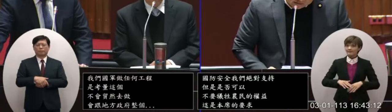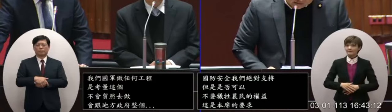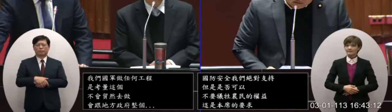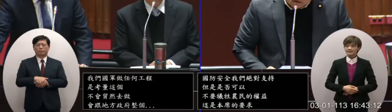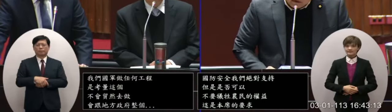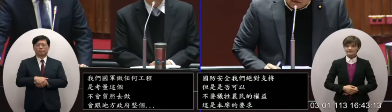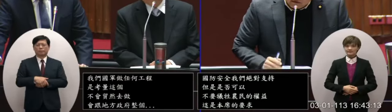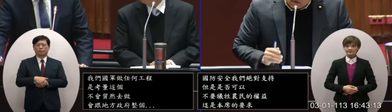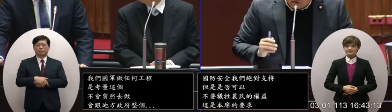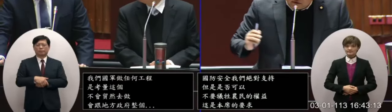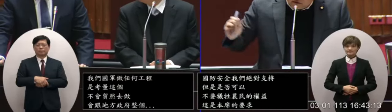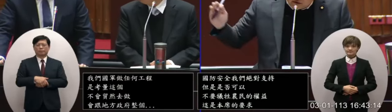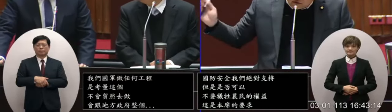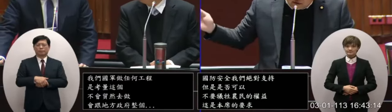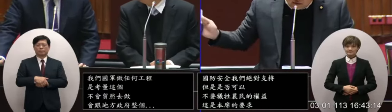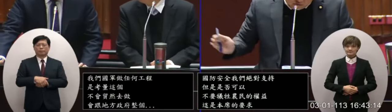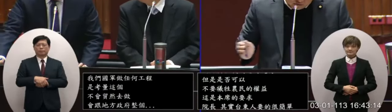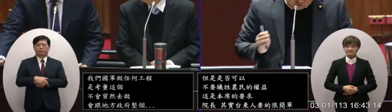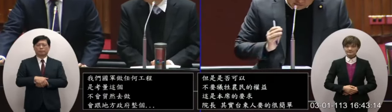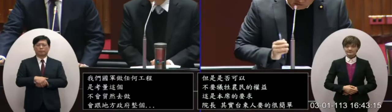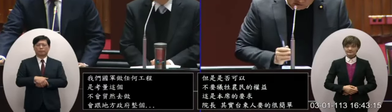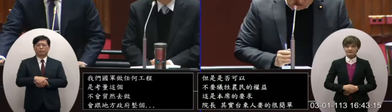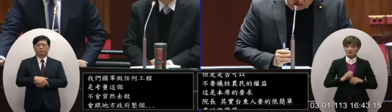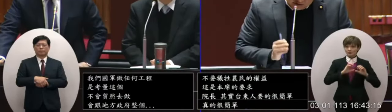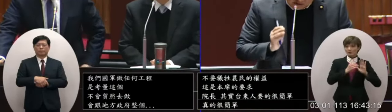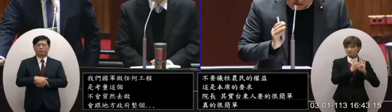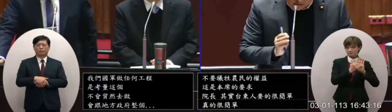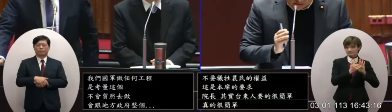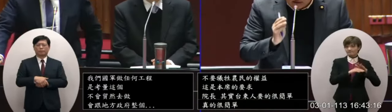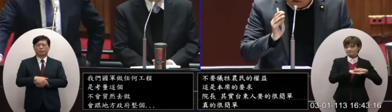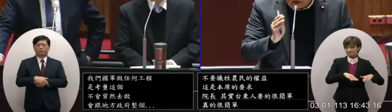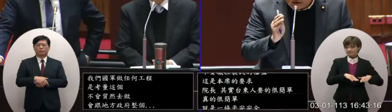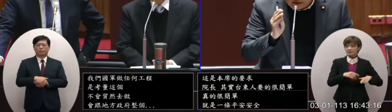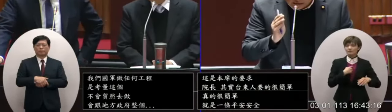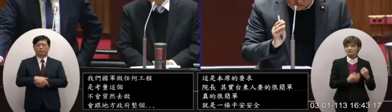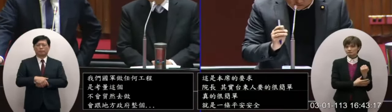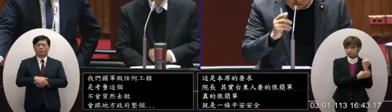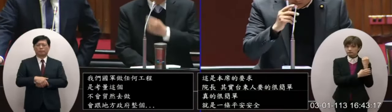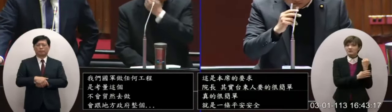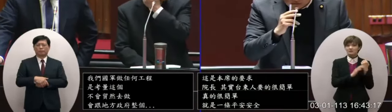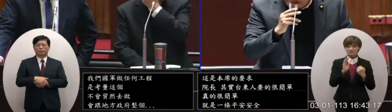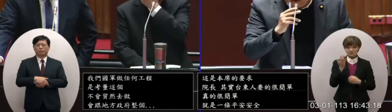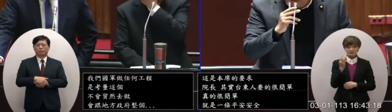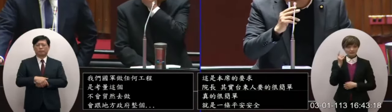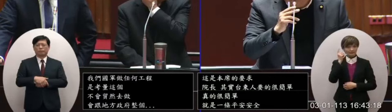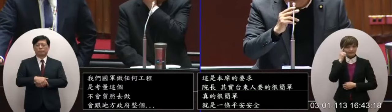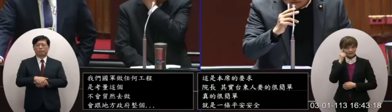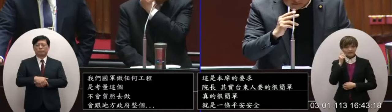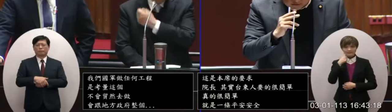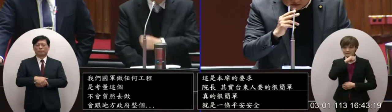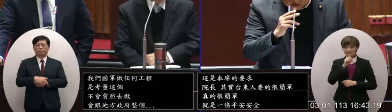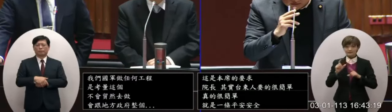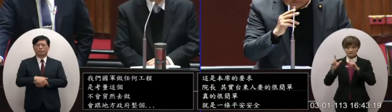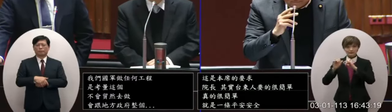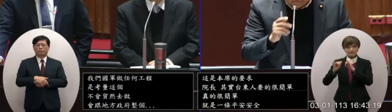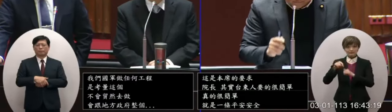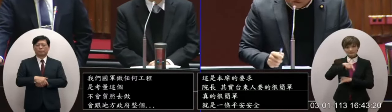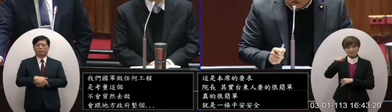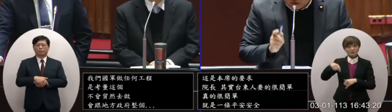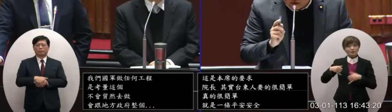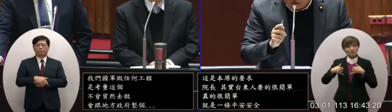那我们为了国防安全，我们都会支持，但是也要还给台东人用路的正